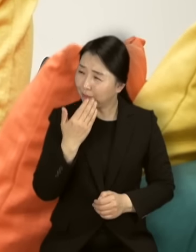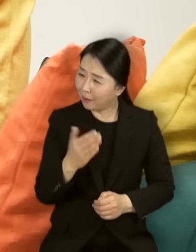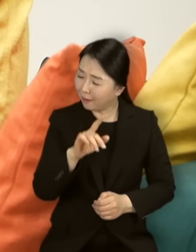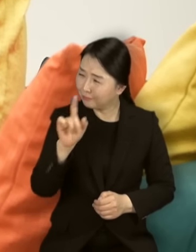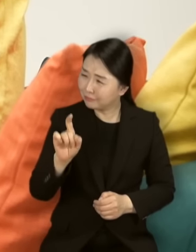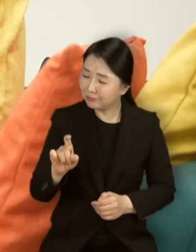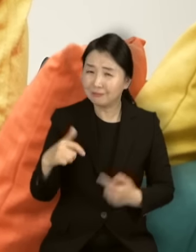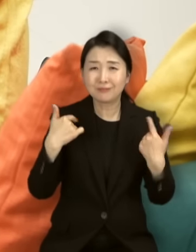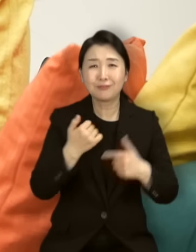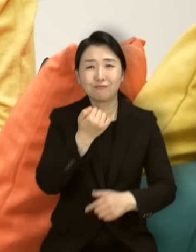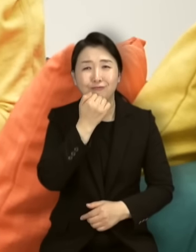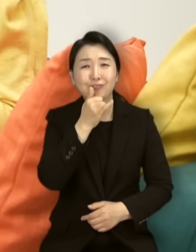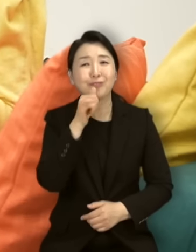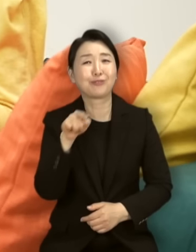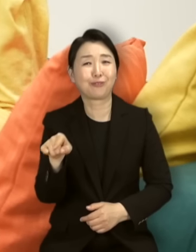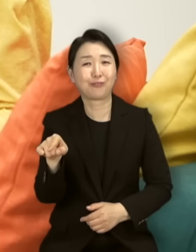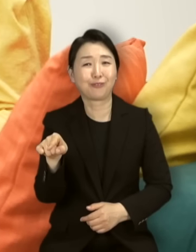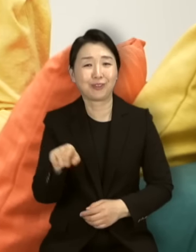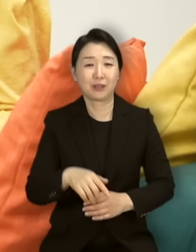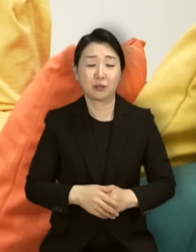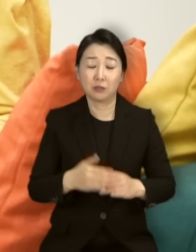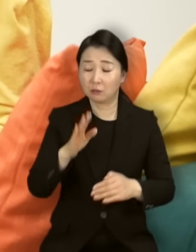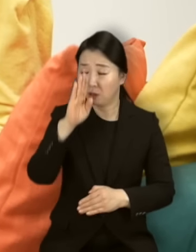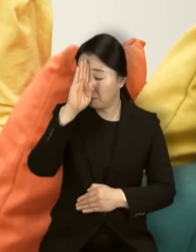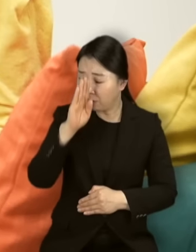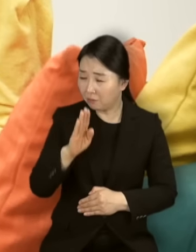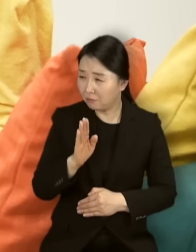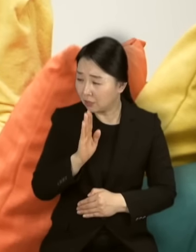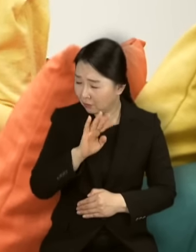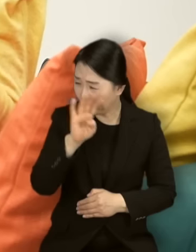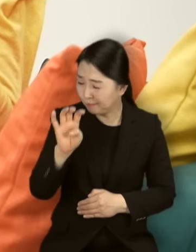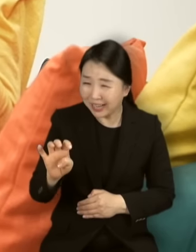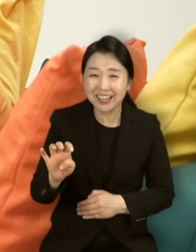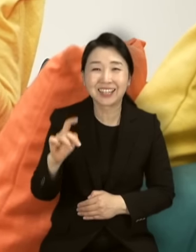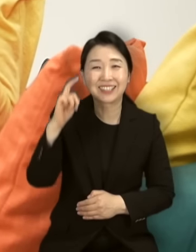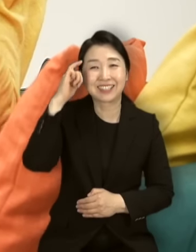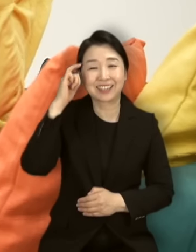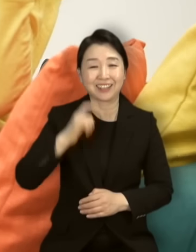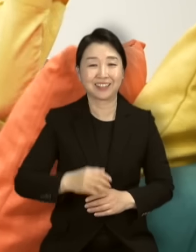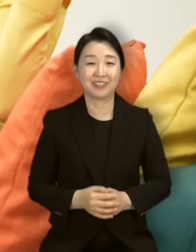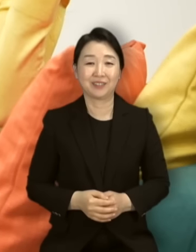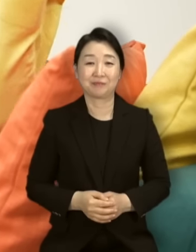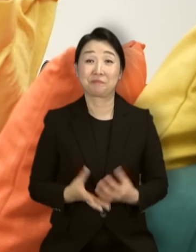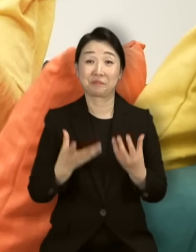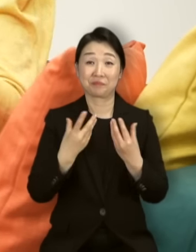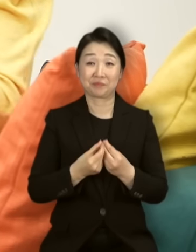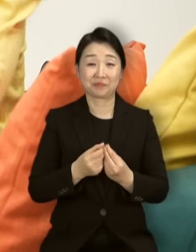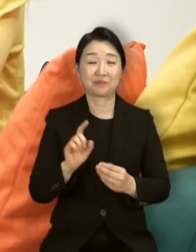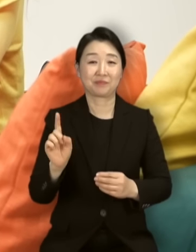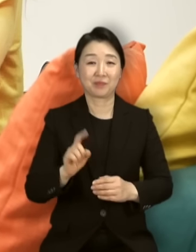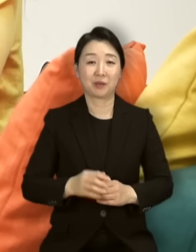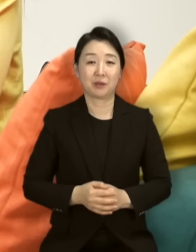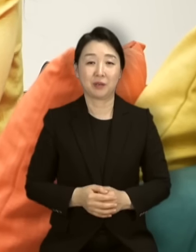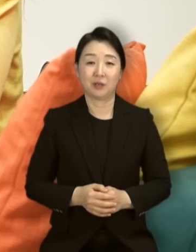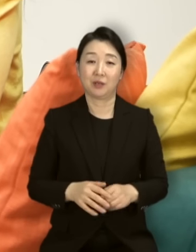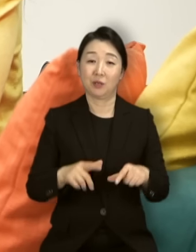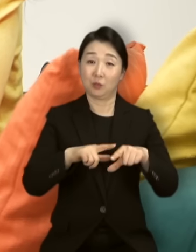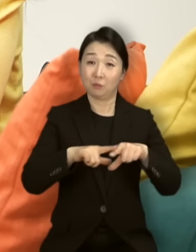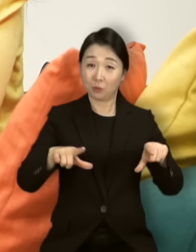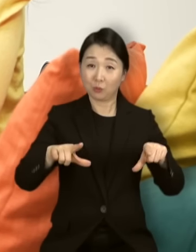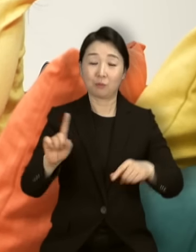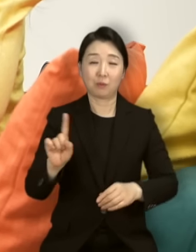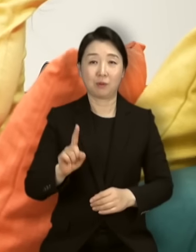예를 들면 그냥 일반적인 일인데 제가 너무 그냥 항상 웃음이 많으니까 하 막 웃으니까 넌 그게 웃겨